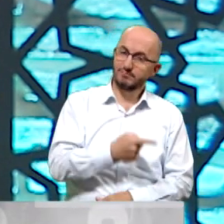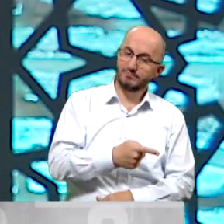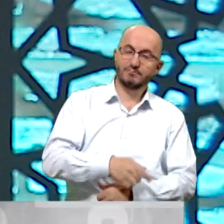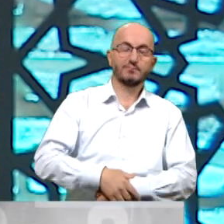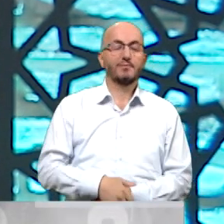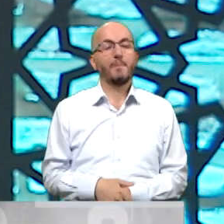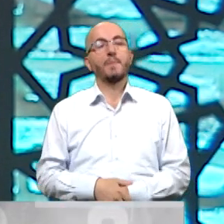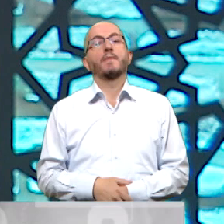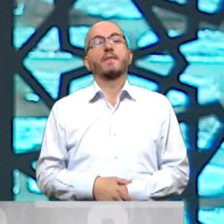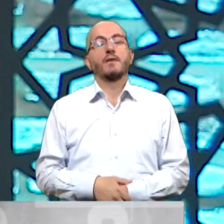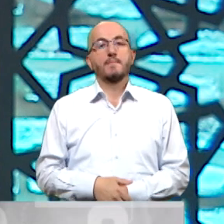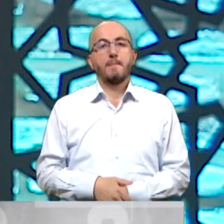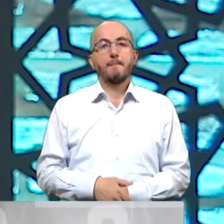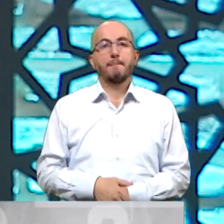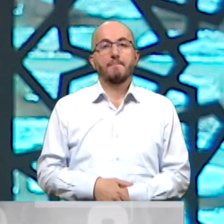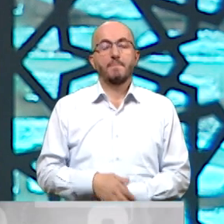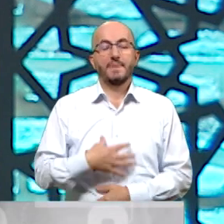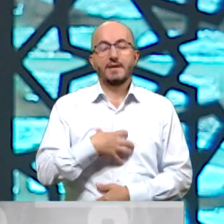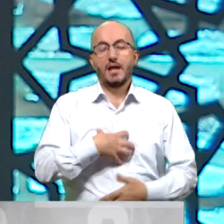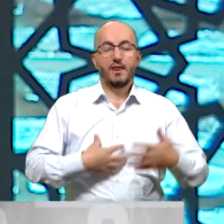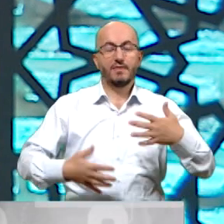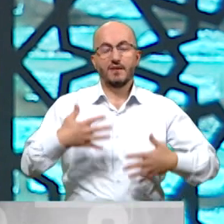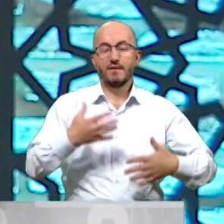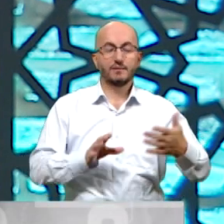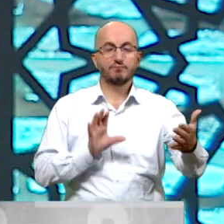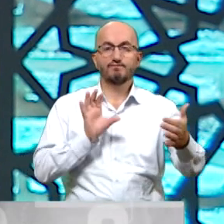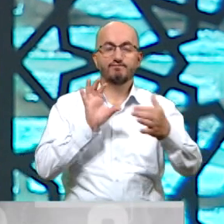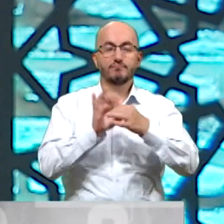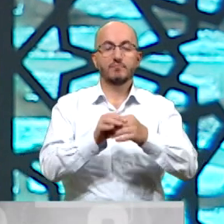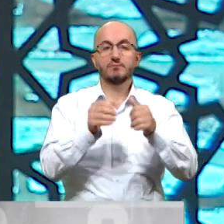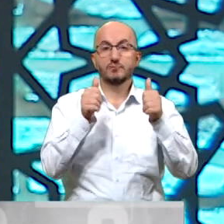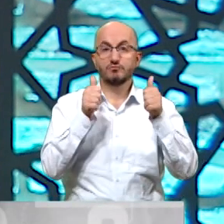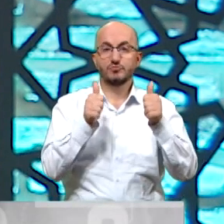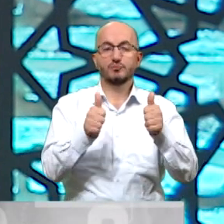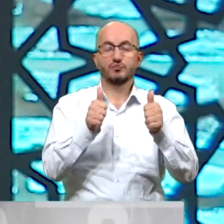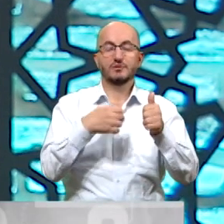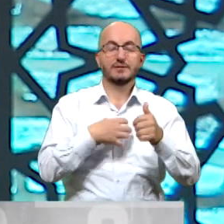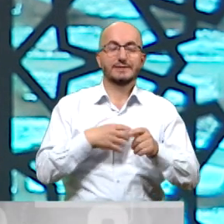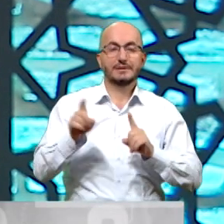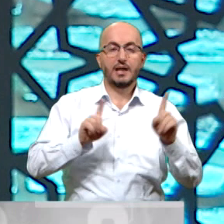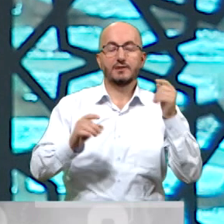294-4-294 nolu telefon numarası üzerinden Diyanet Televizyonu'na ulaşmanız mümkün. Diyanete